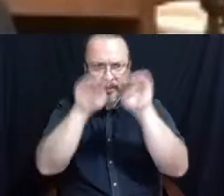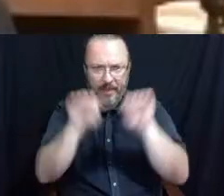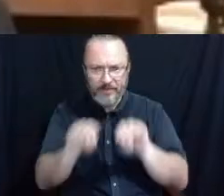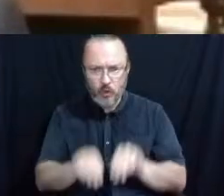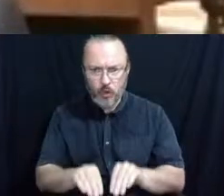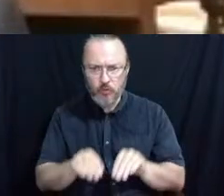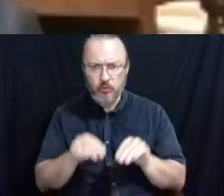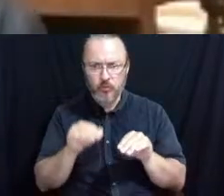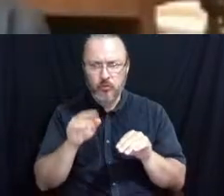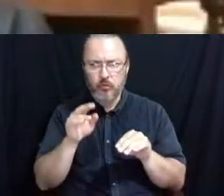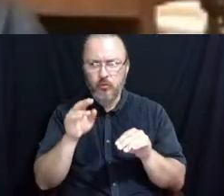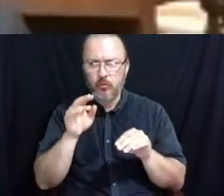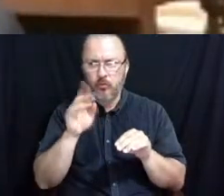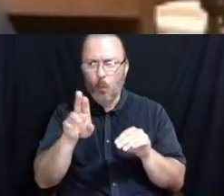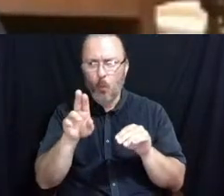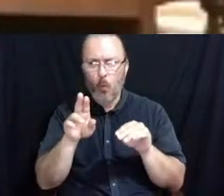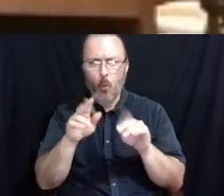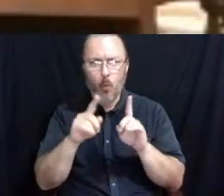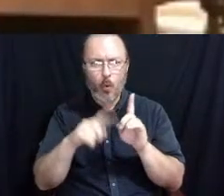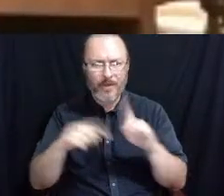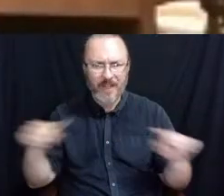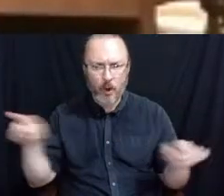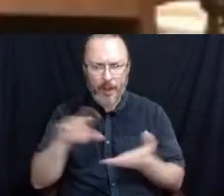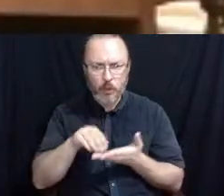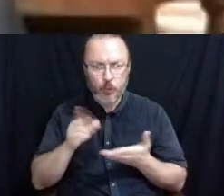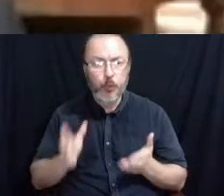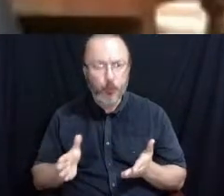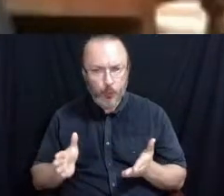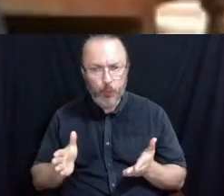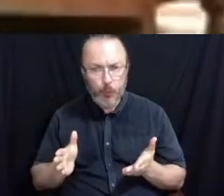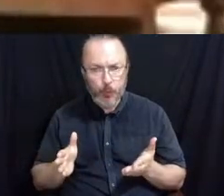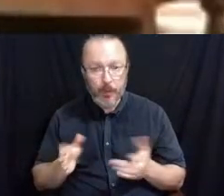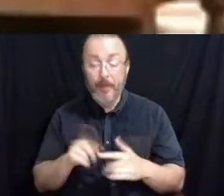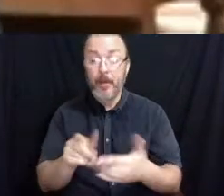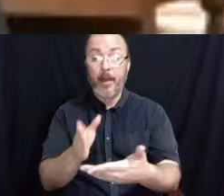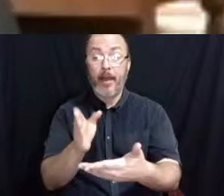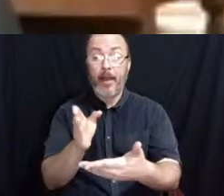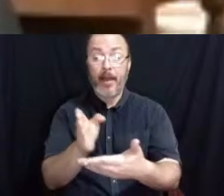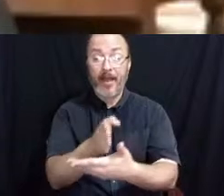l'apprentissage à tous les niveaux de tous les apprenants.